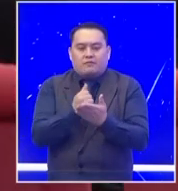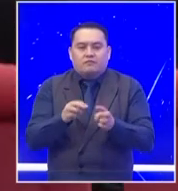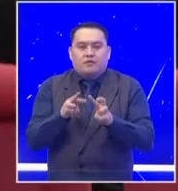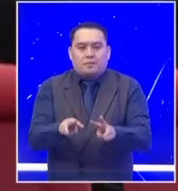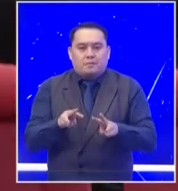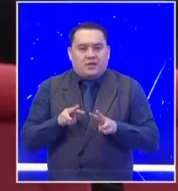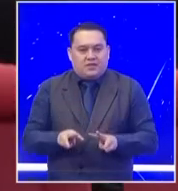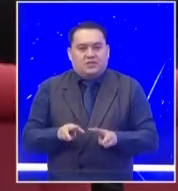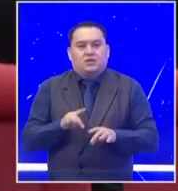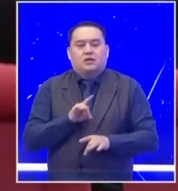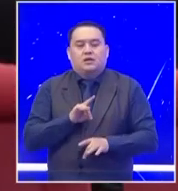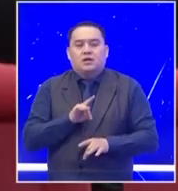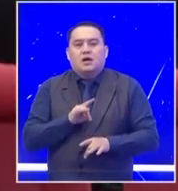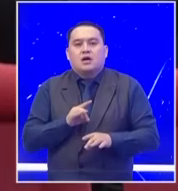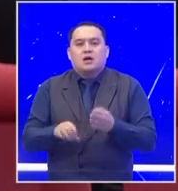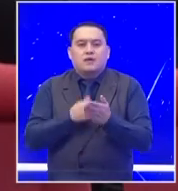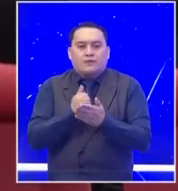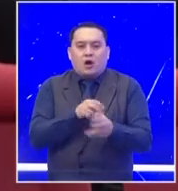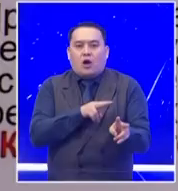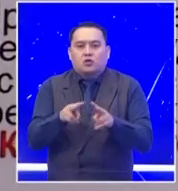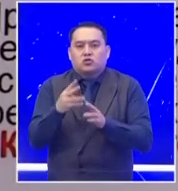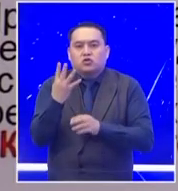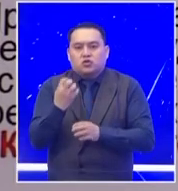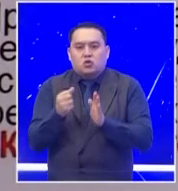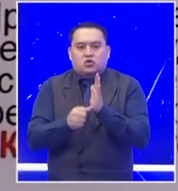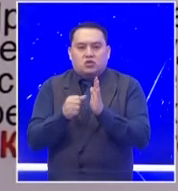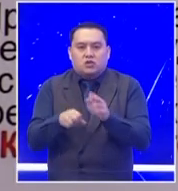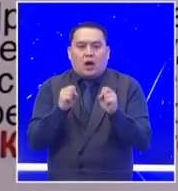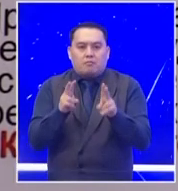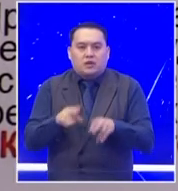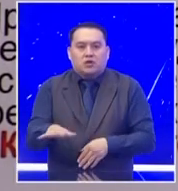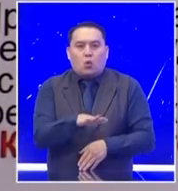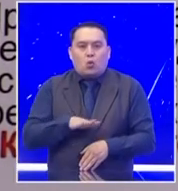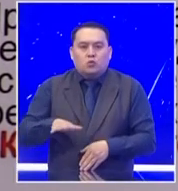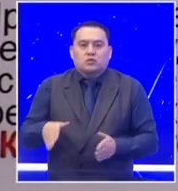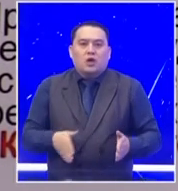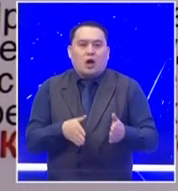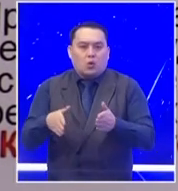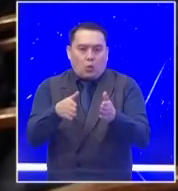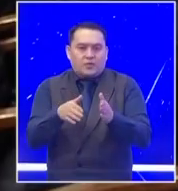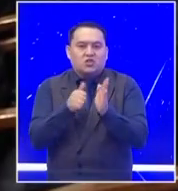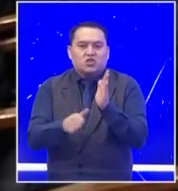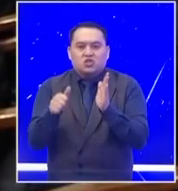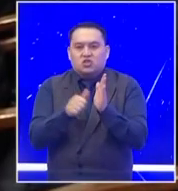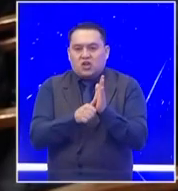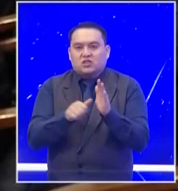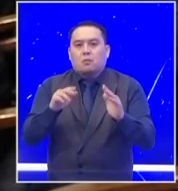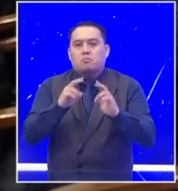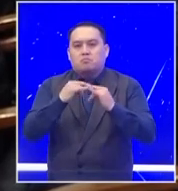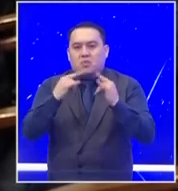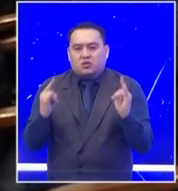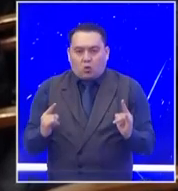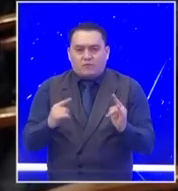премьер-министра Аскара Мамина. На контроль взяты свыше 460 опасных участков автомобильных дорог, 66 мостов и